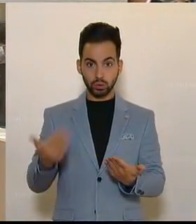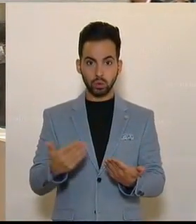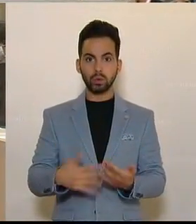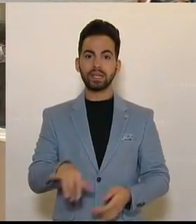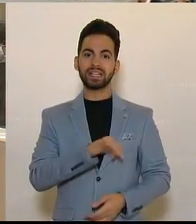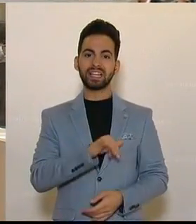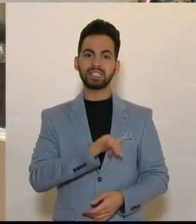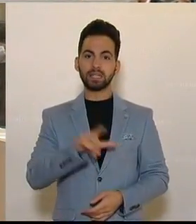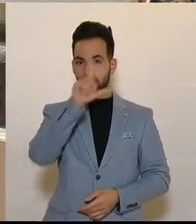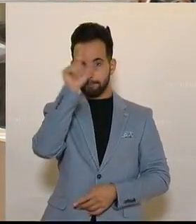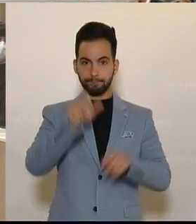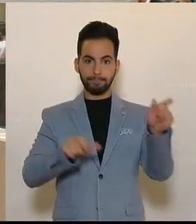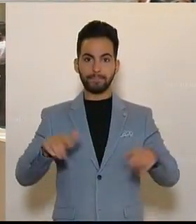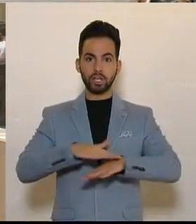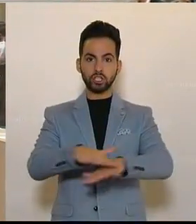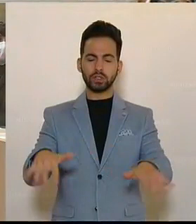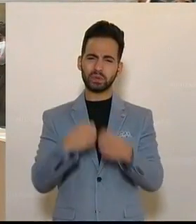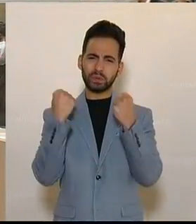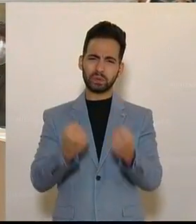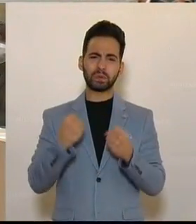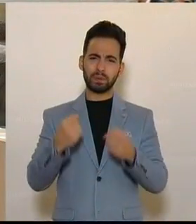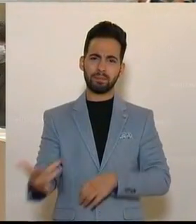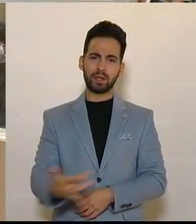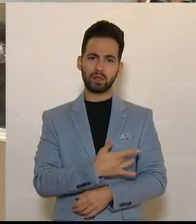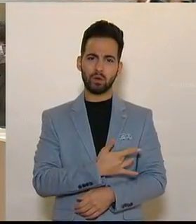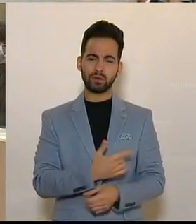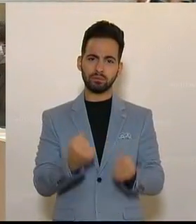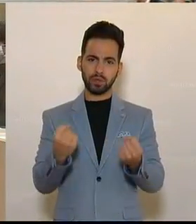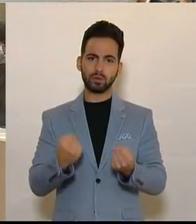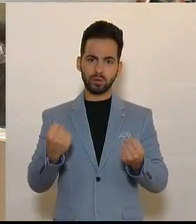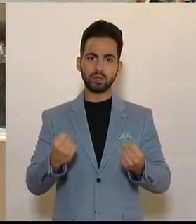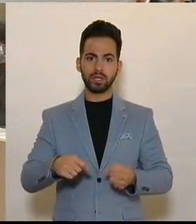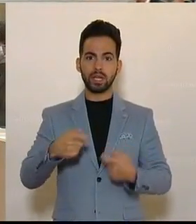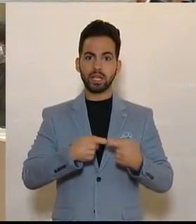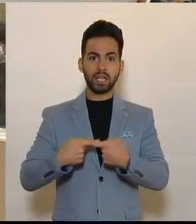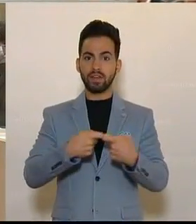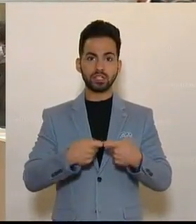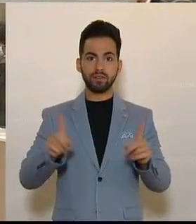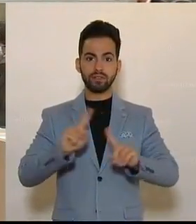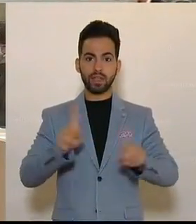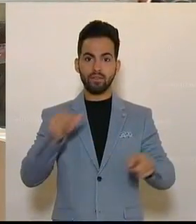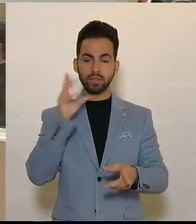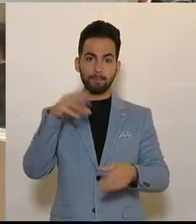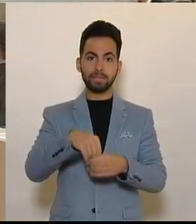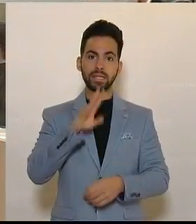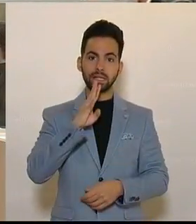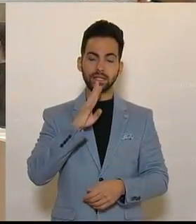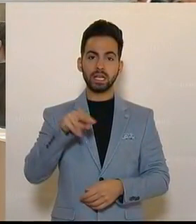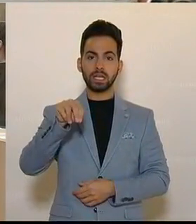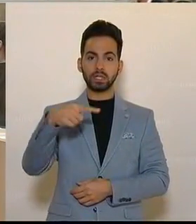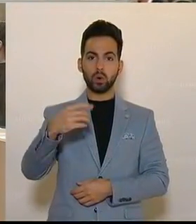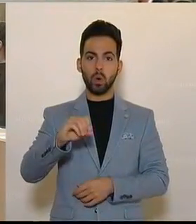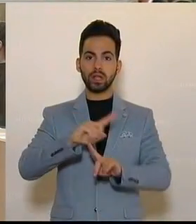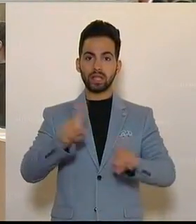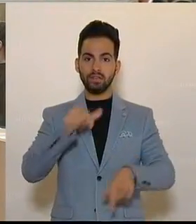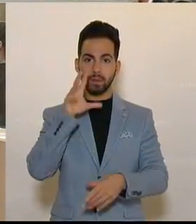Interessen der Menschen massiv betrifft und wo die Gewerkschaften nicht mitreden können, die NGOs nicht mitreden können,